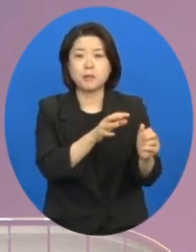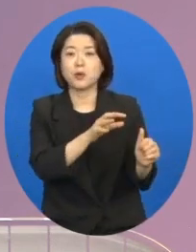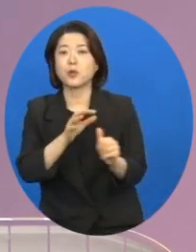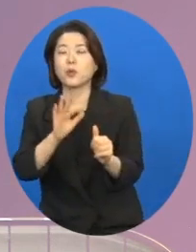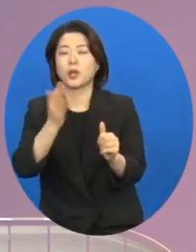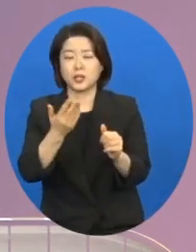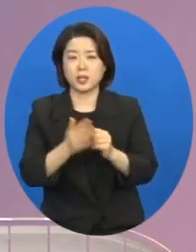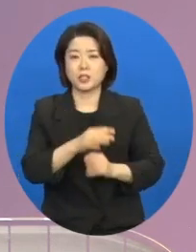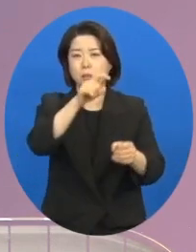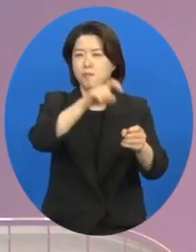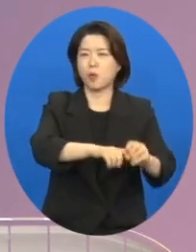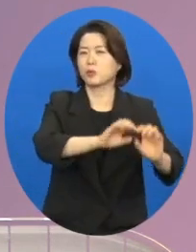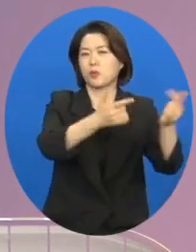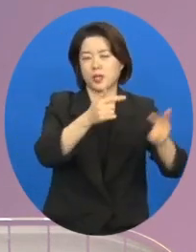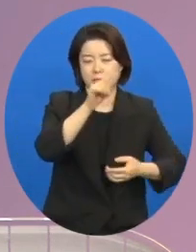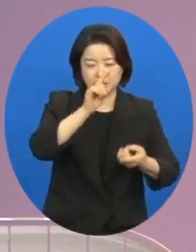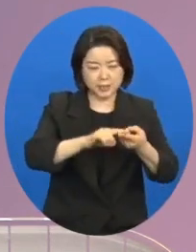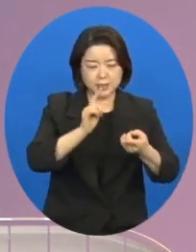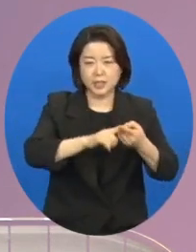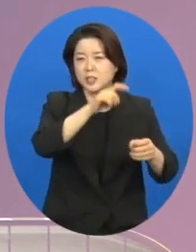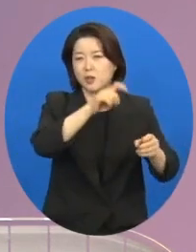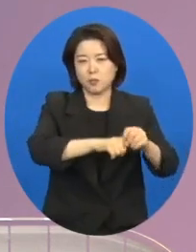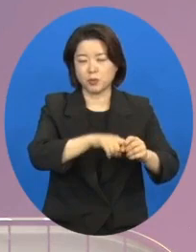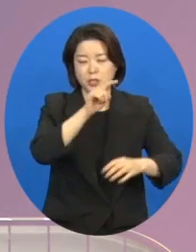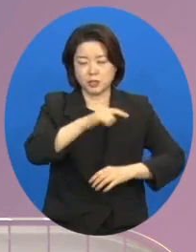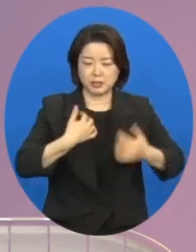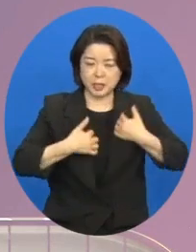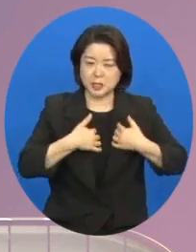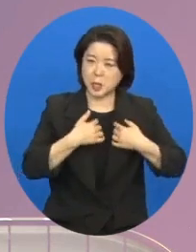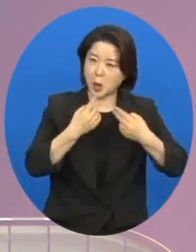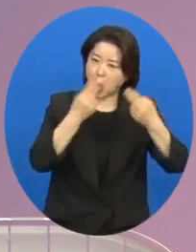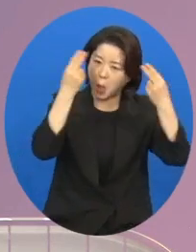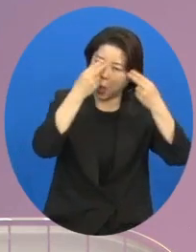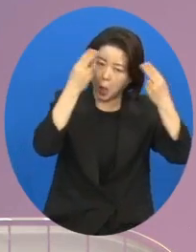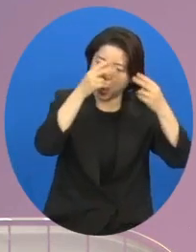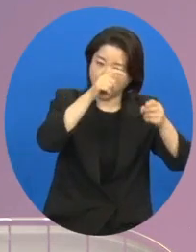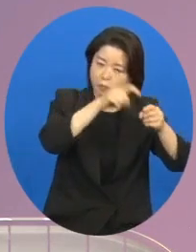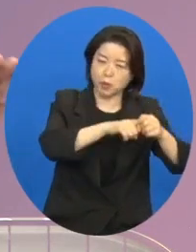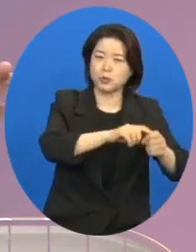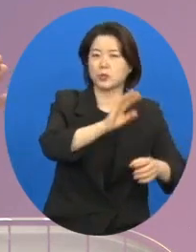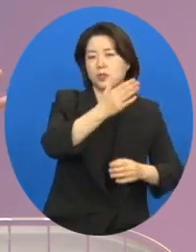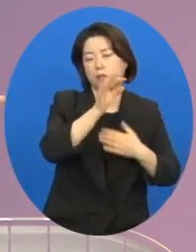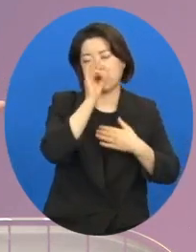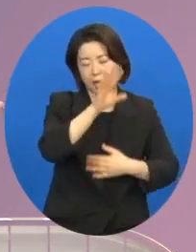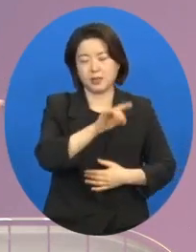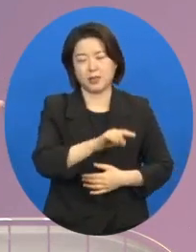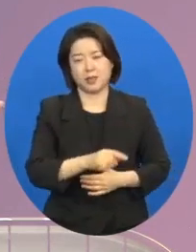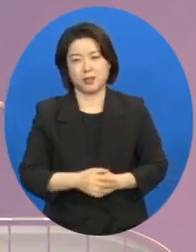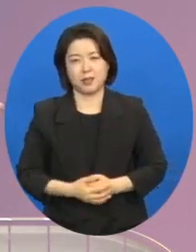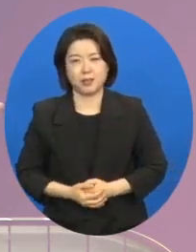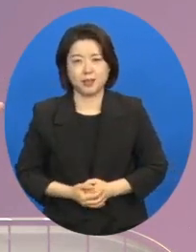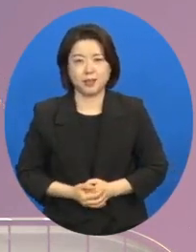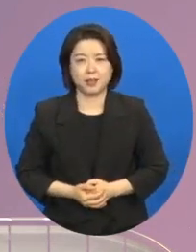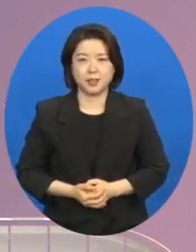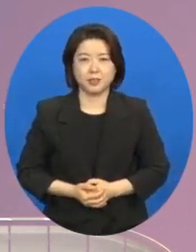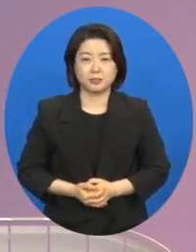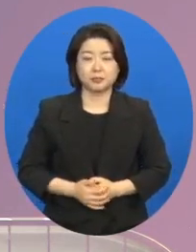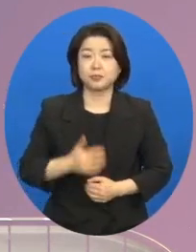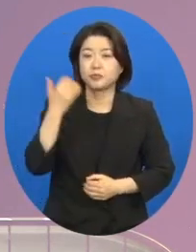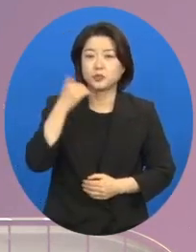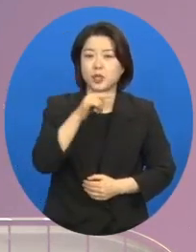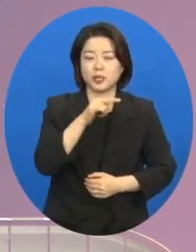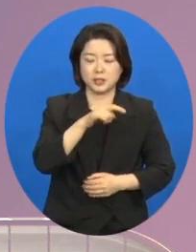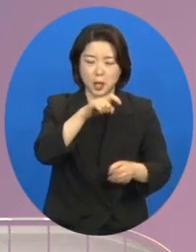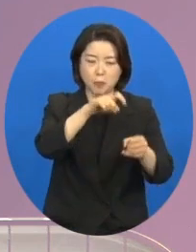될 것이지 그것 자체를 즐긴다거나 그 자체가 목적이 되어서는 안 되는 것인데 누군가는